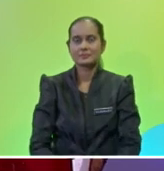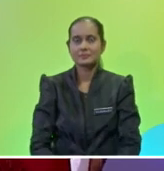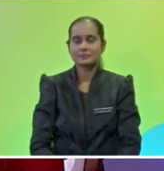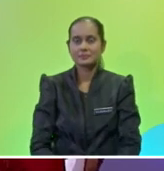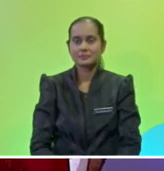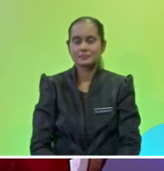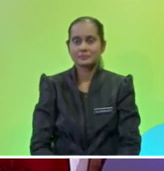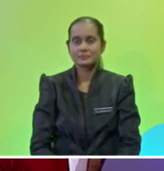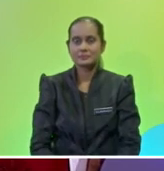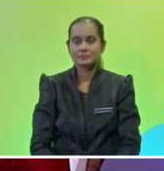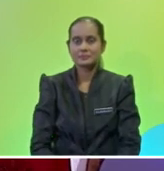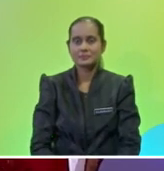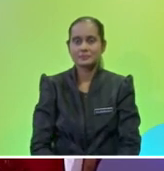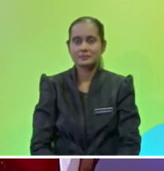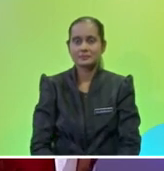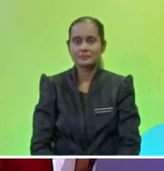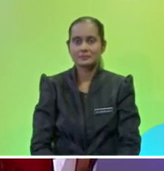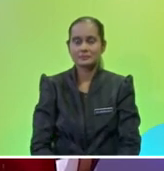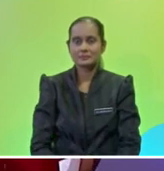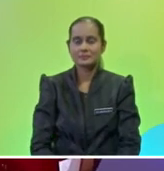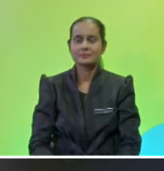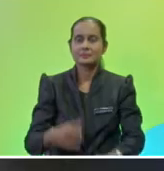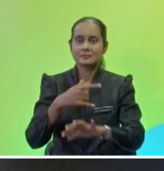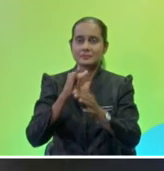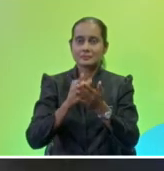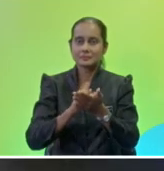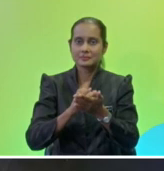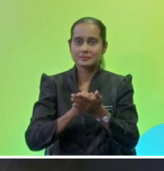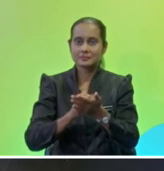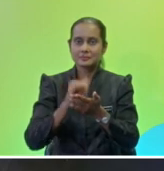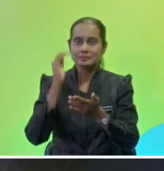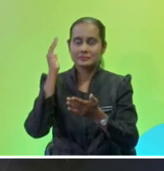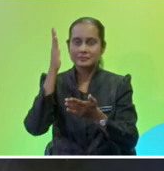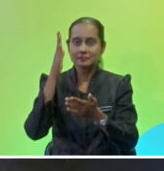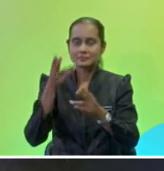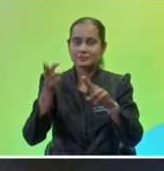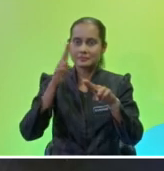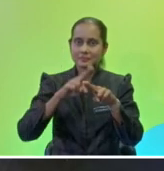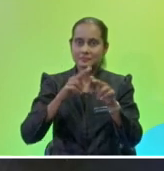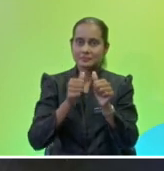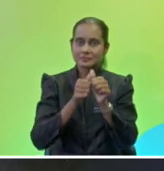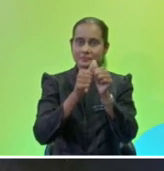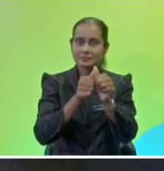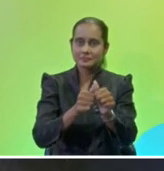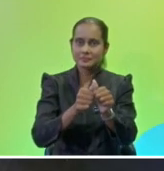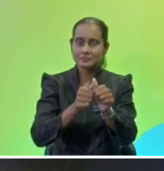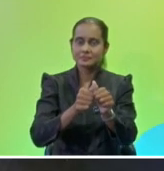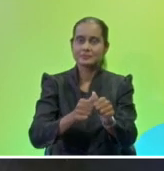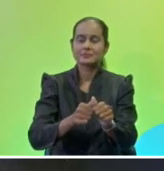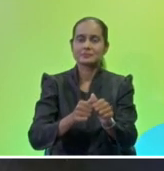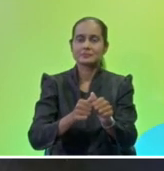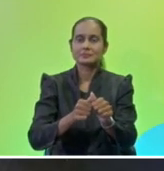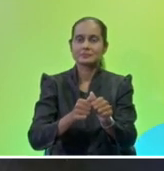tidak lagi kemudian kita menyatakan hasil tambah mengikut situasi menggunakan objek dan kita belajar